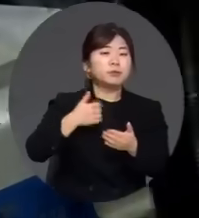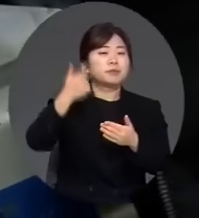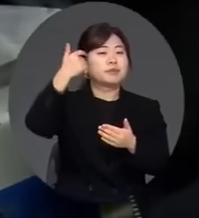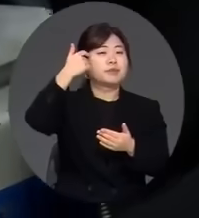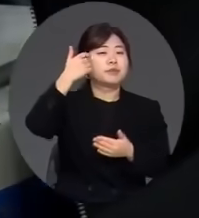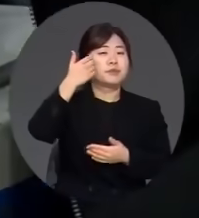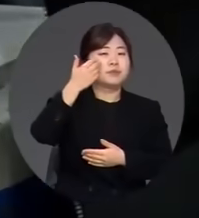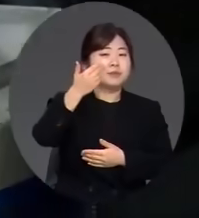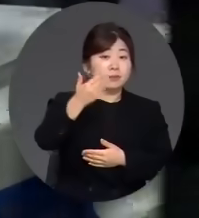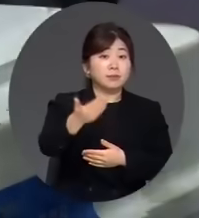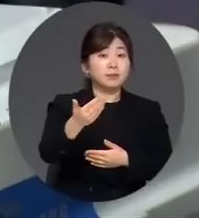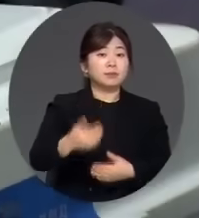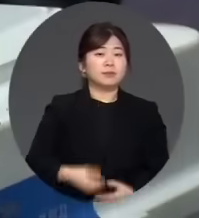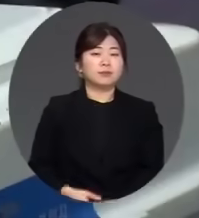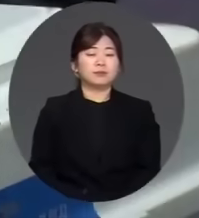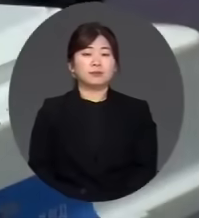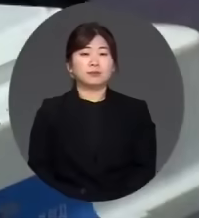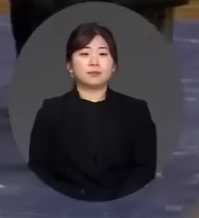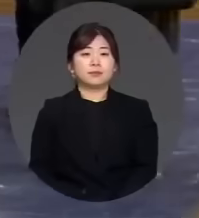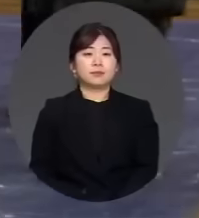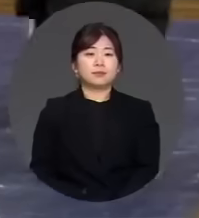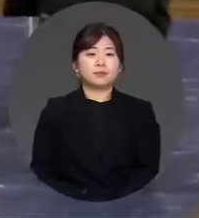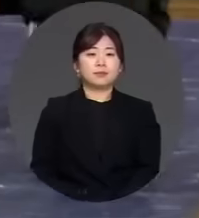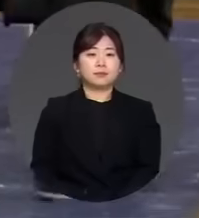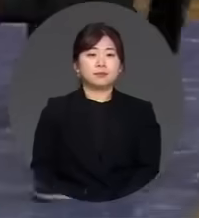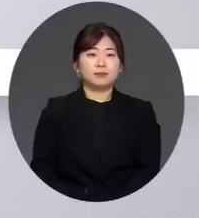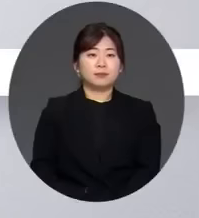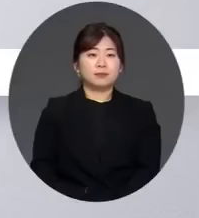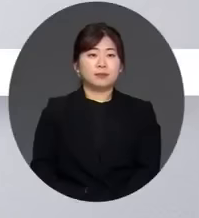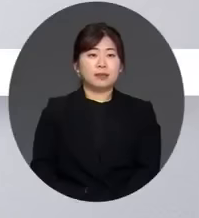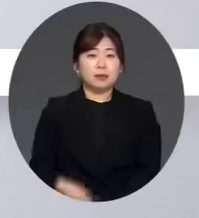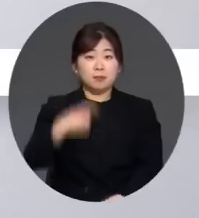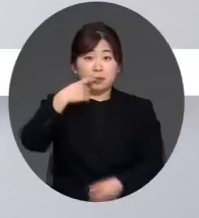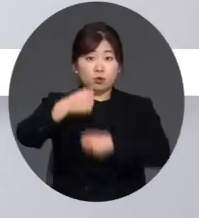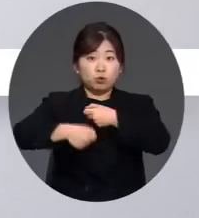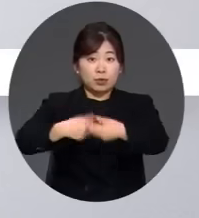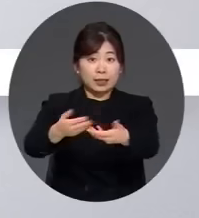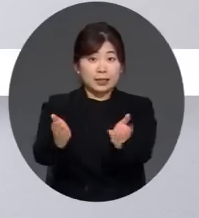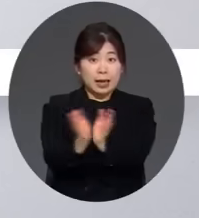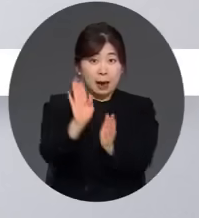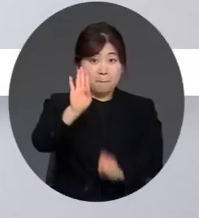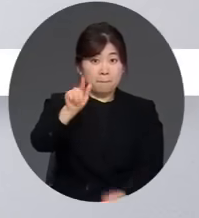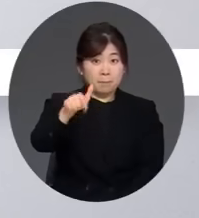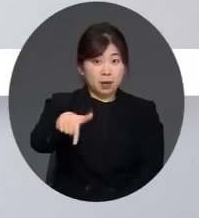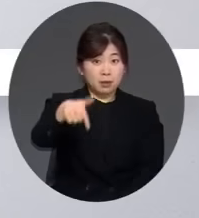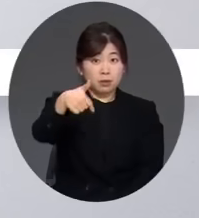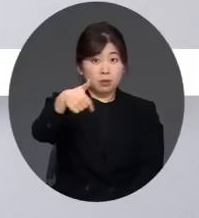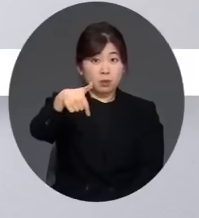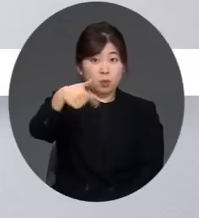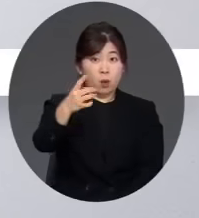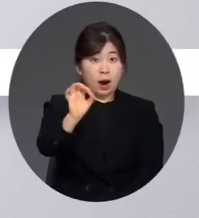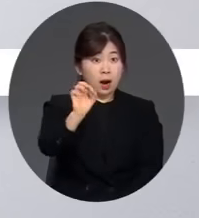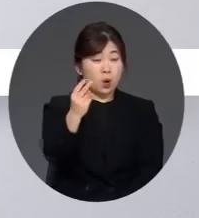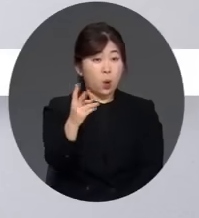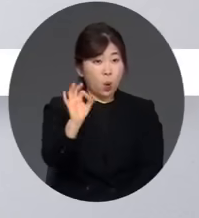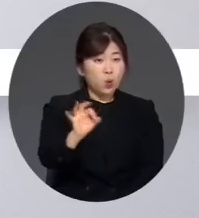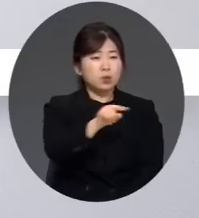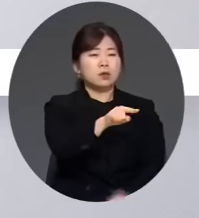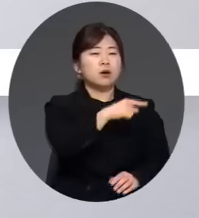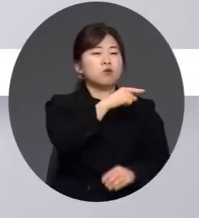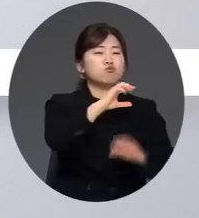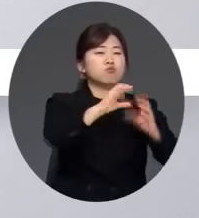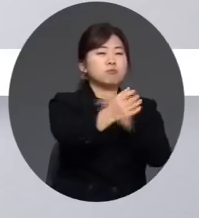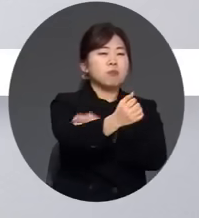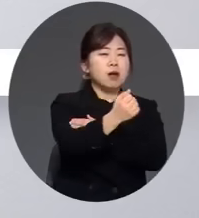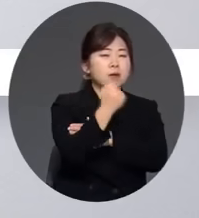의석과 후보 이름 가나다순으로 물었습니다 더불어민주당 변광용 전 거제 시장과 국민의 힘